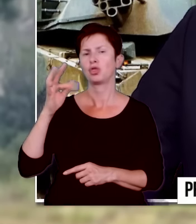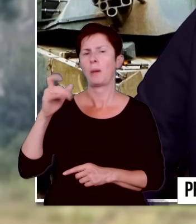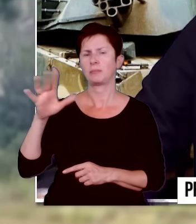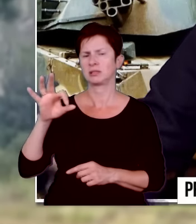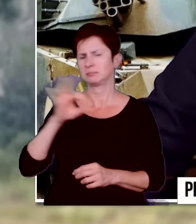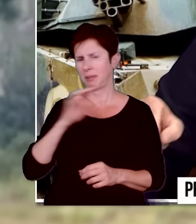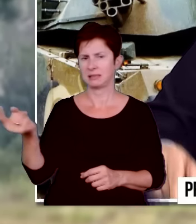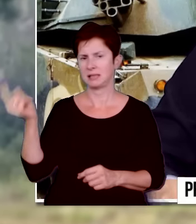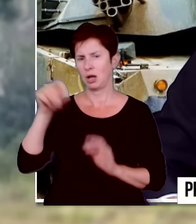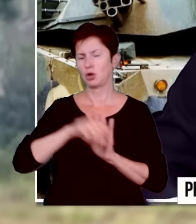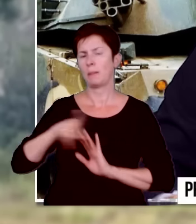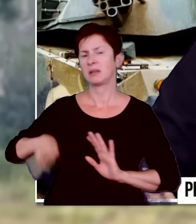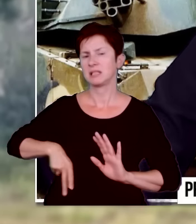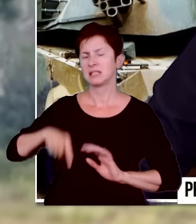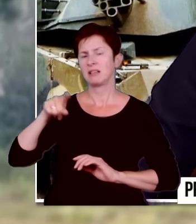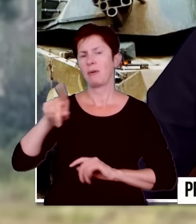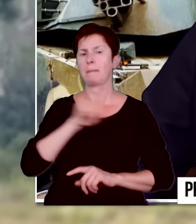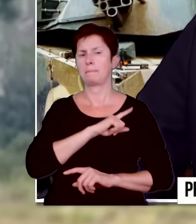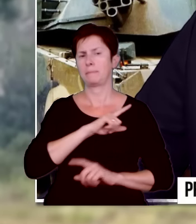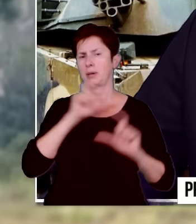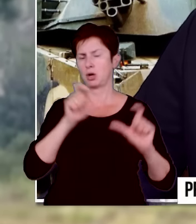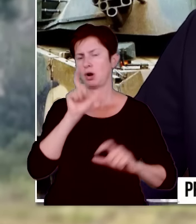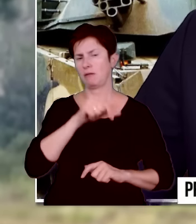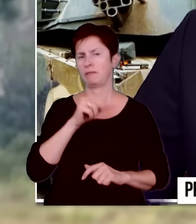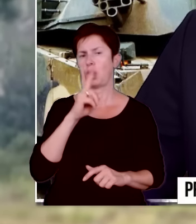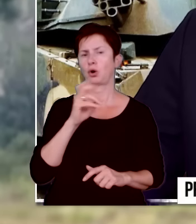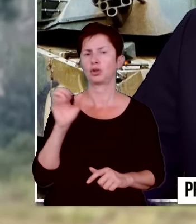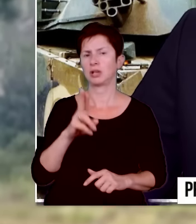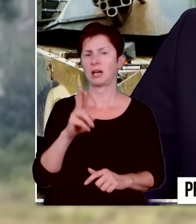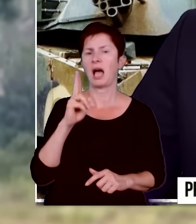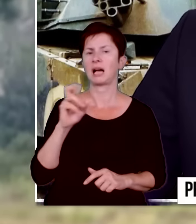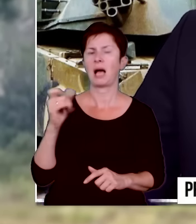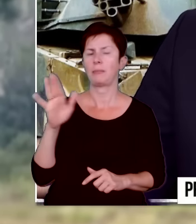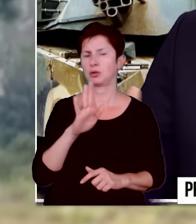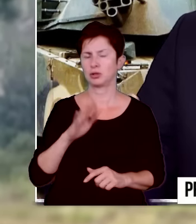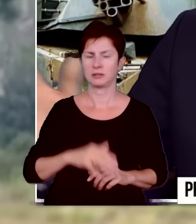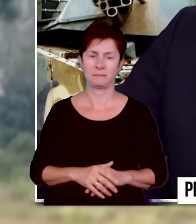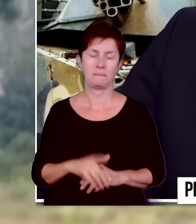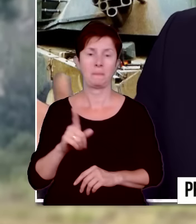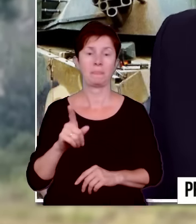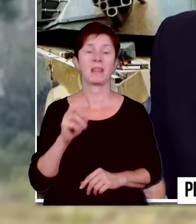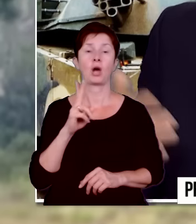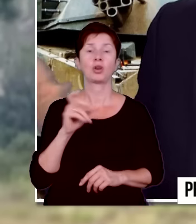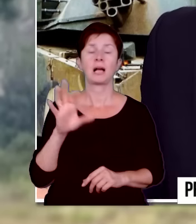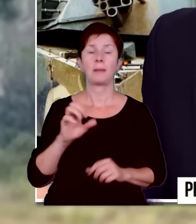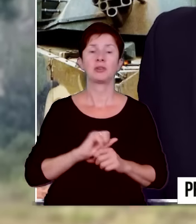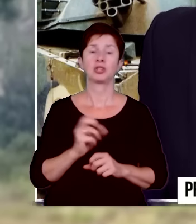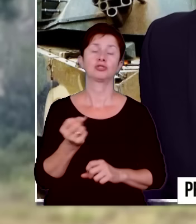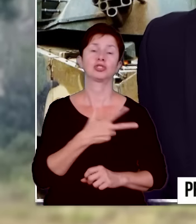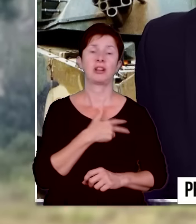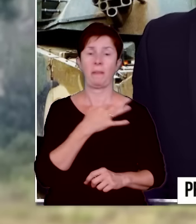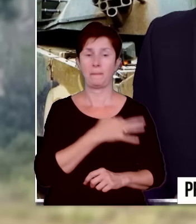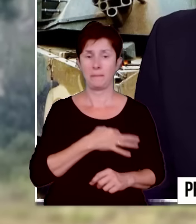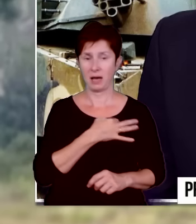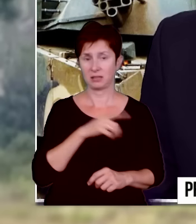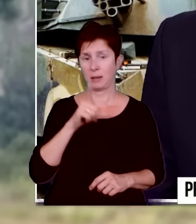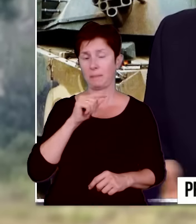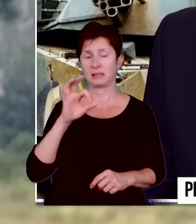kamysza a także rzeczywiście Korzystając z tego że Koś Kamysz jest jednocześnie szefem partii więc ma całą masę innych zadań jest po prostu liderem